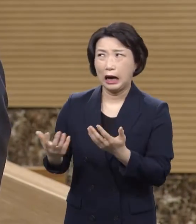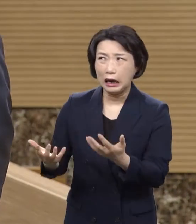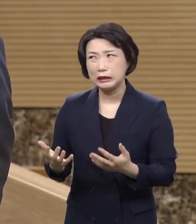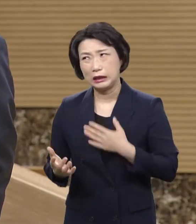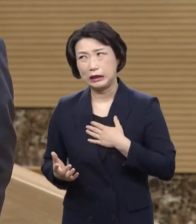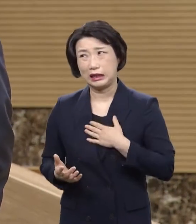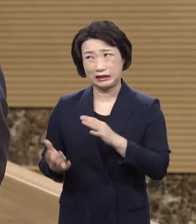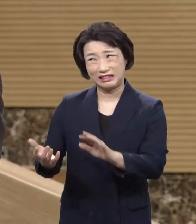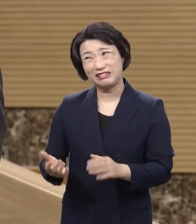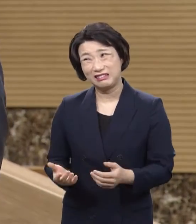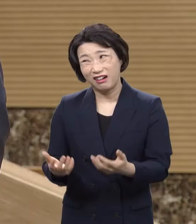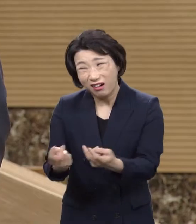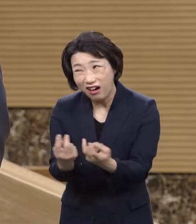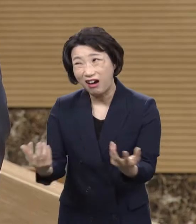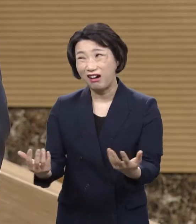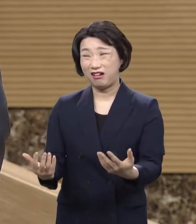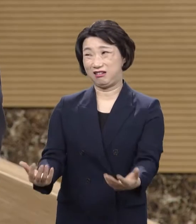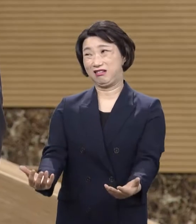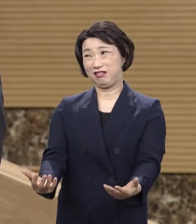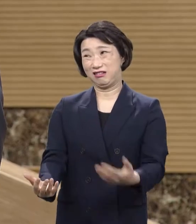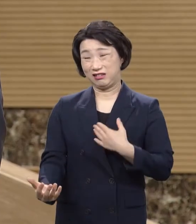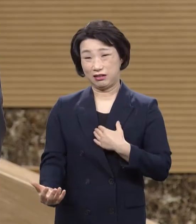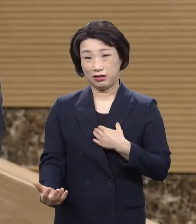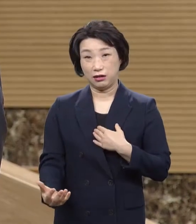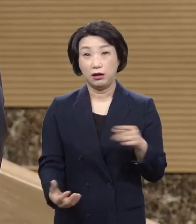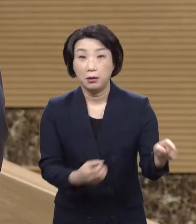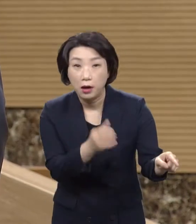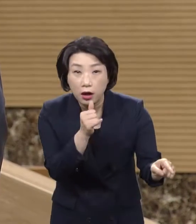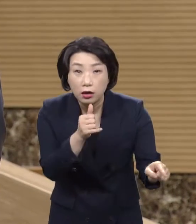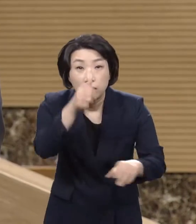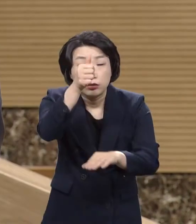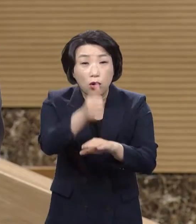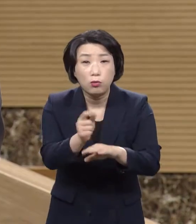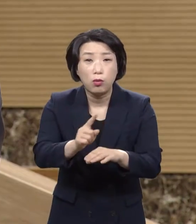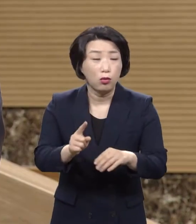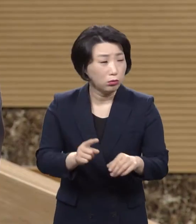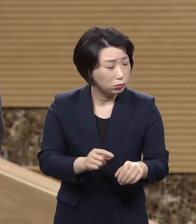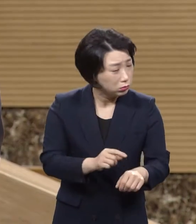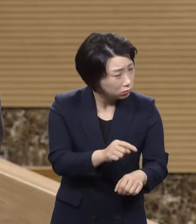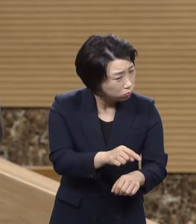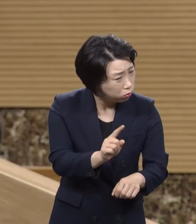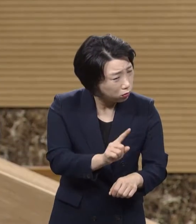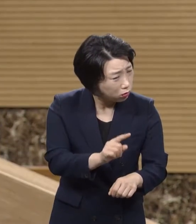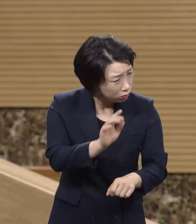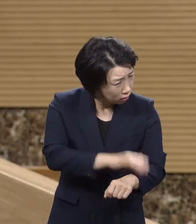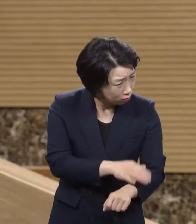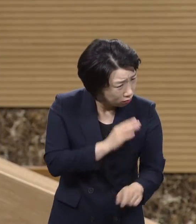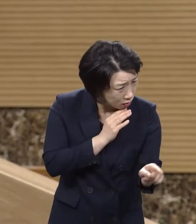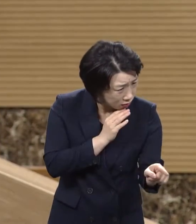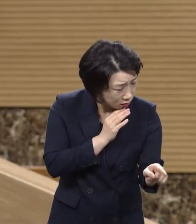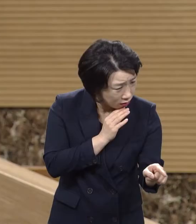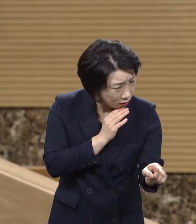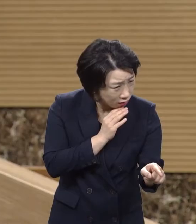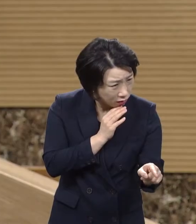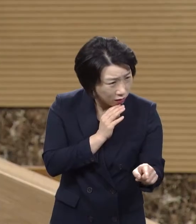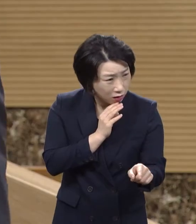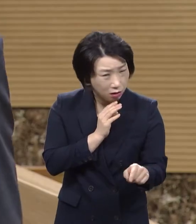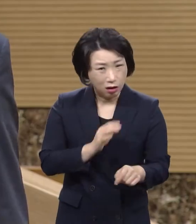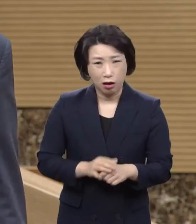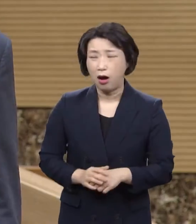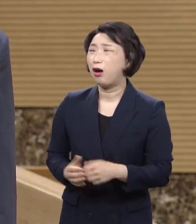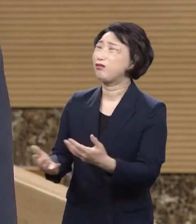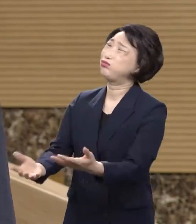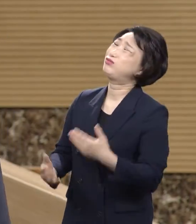오고 이래서 저렇고 저래서 그렇고 이제 결국은 잘못 아니냐? 그게 결국은 잘못 아니냐? 그거